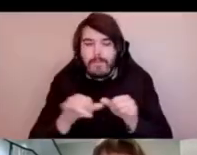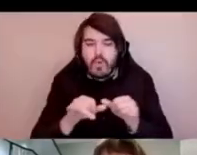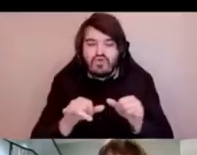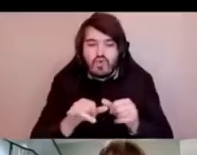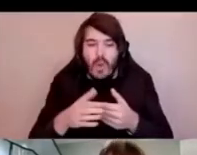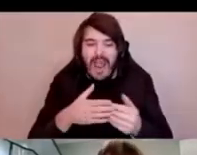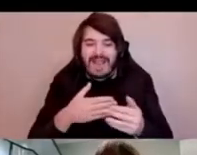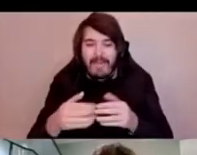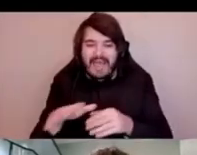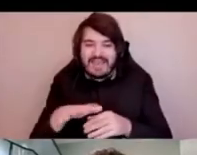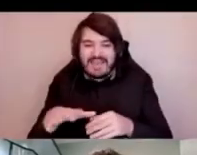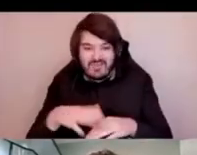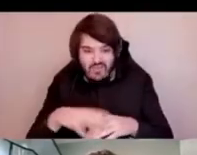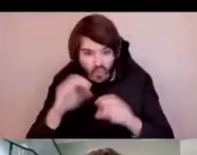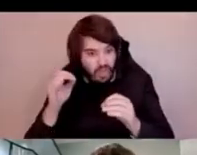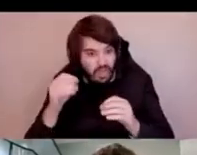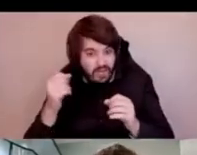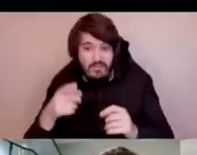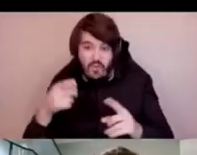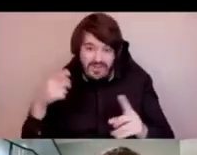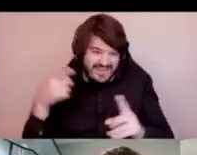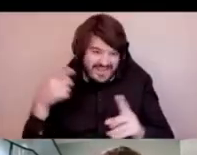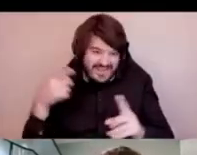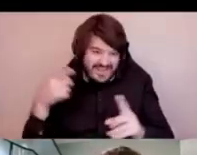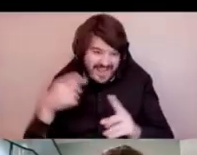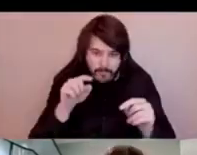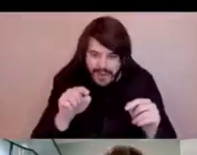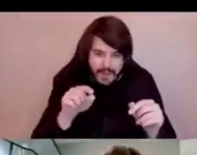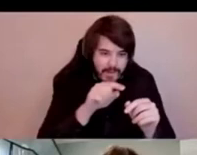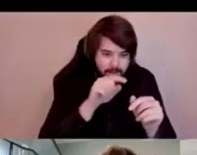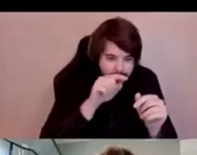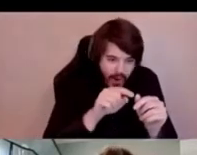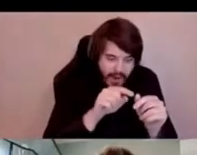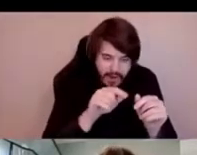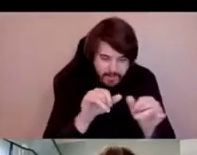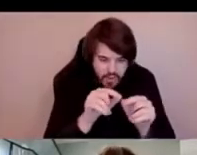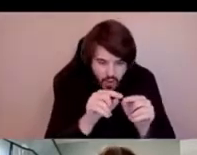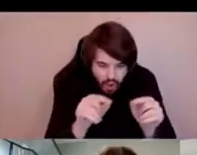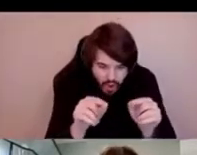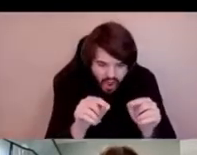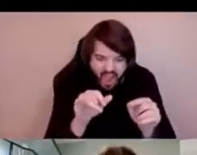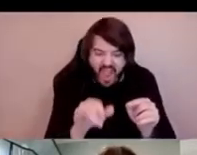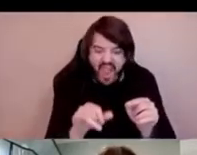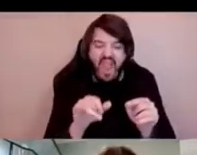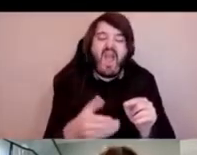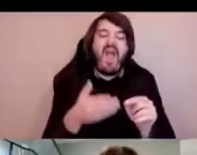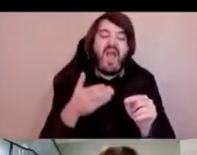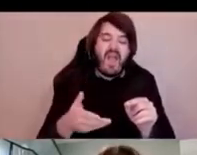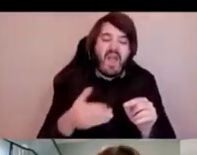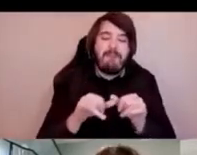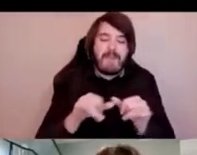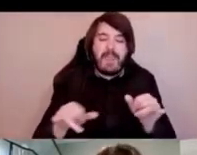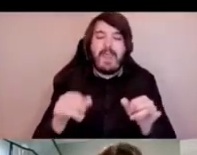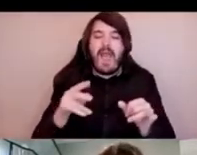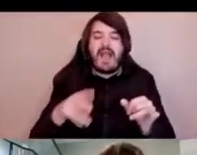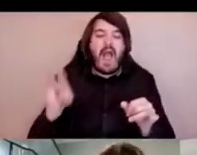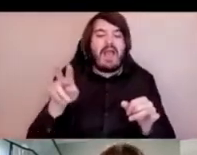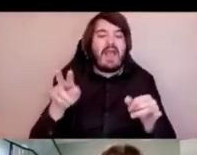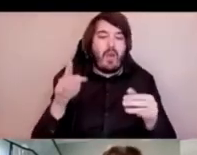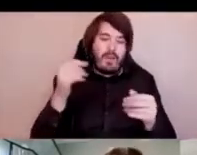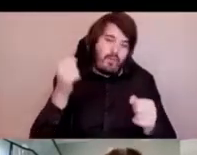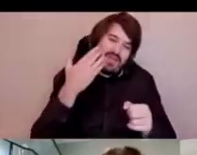espaces. Alors, vous pouvez vraiment aller d'un point à l'autre, puis mesurer c'est quoi, par exemple, au mètre carré que vous avez